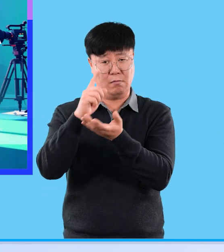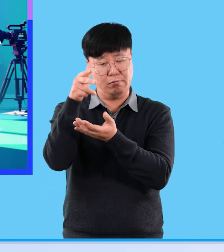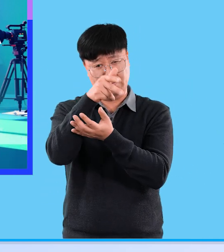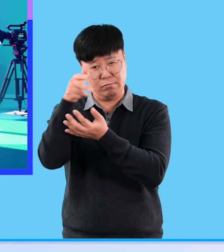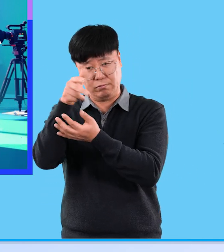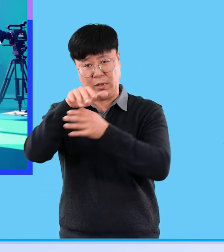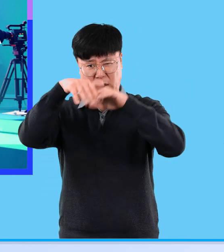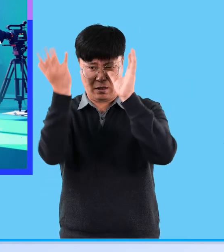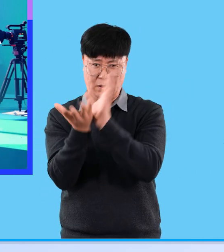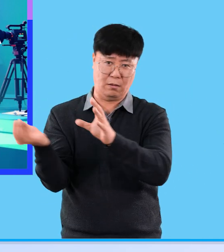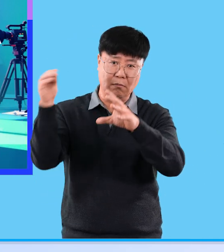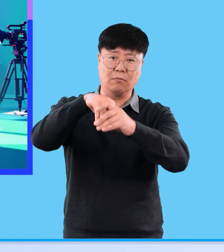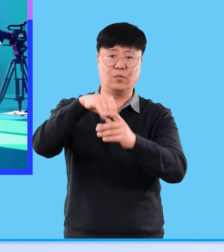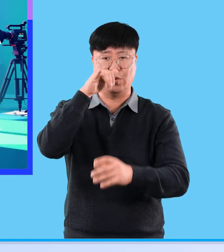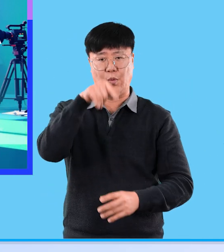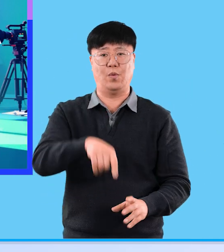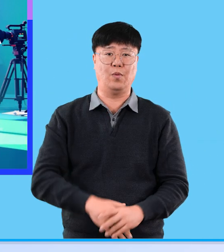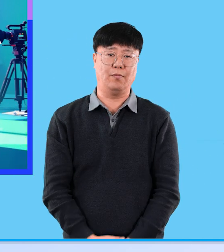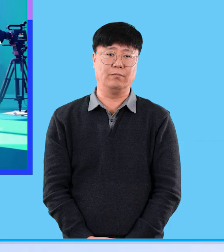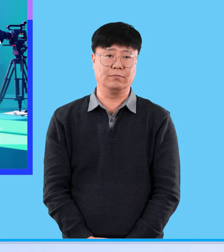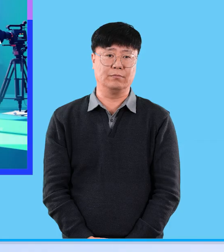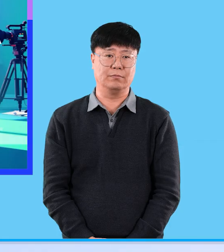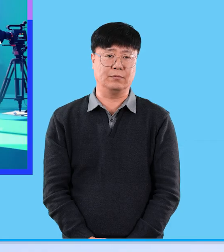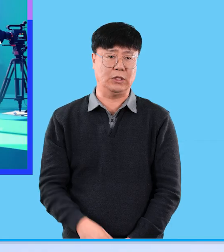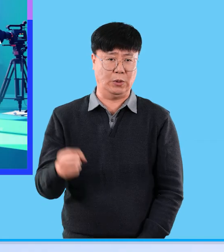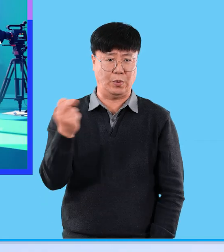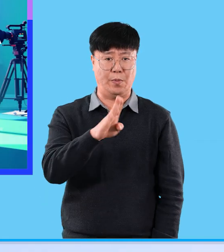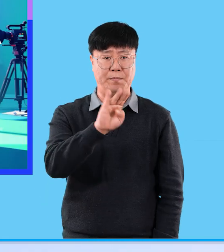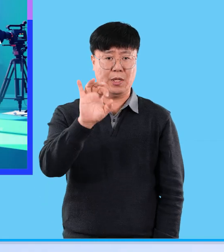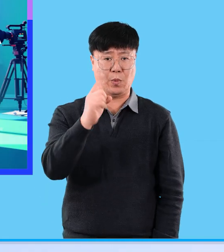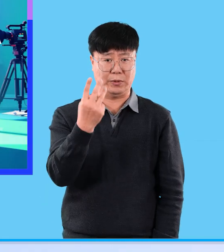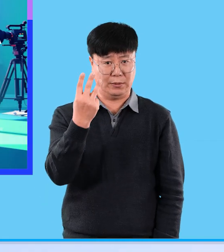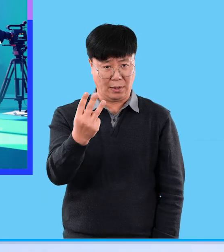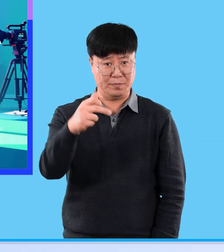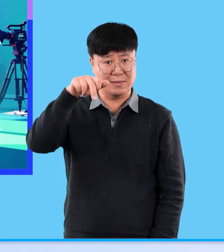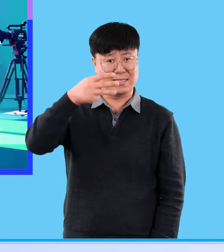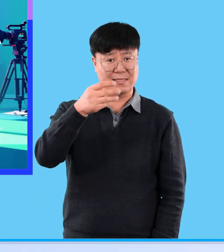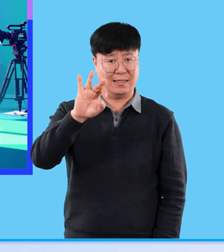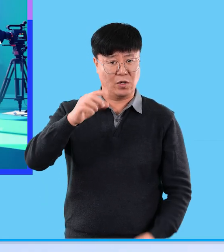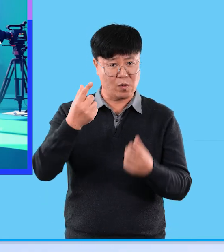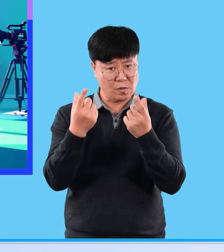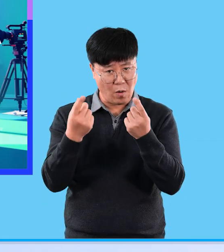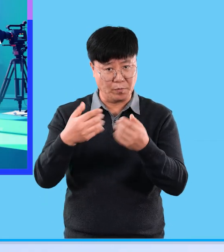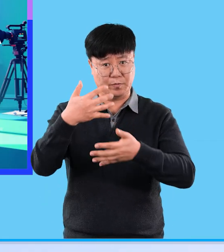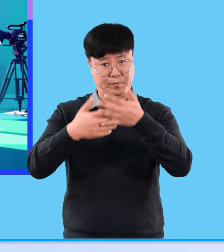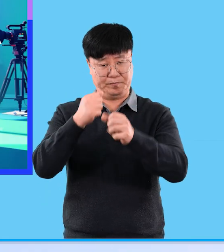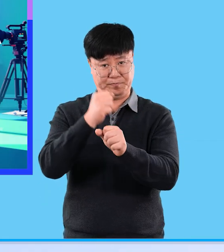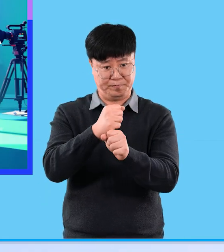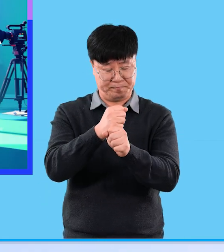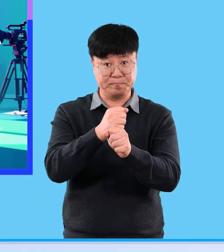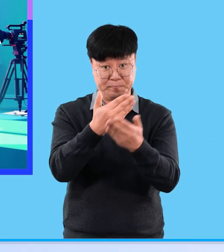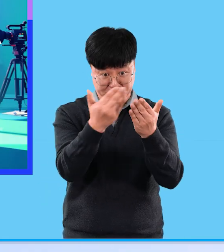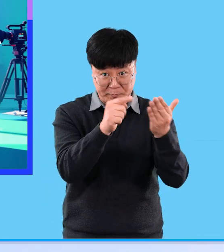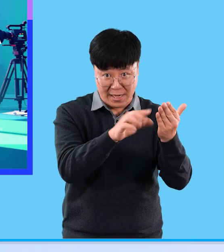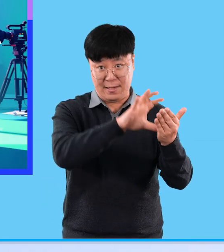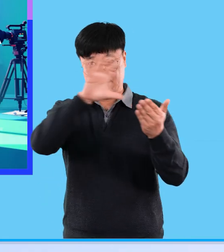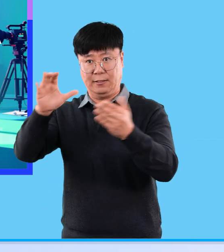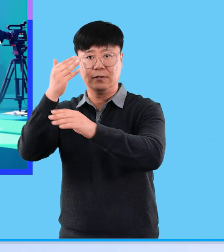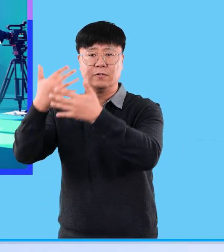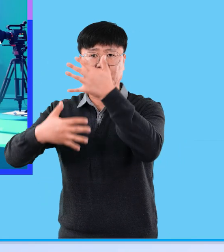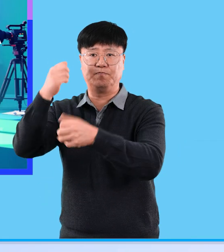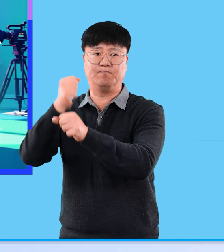촬영 기법이 다 들어가 있습니다. 그리고 비오3도 클링처럼 이미지를 가지고 영상을 만들었을